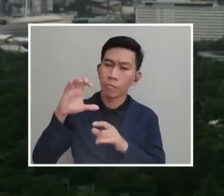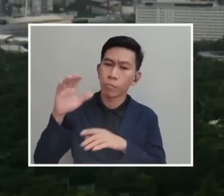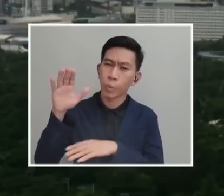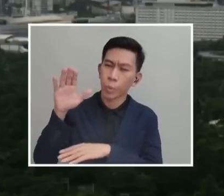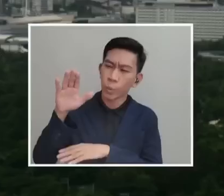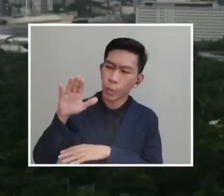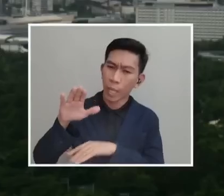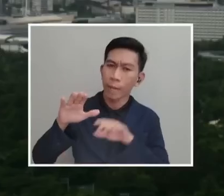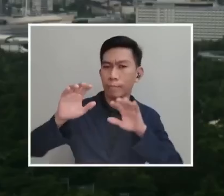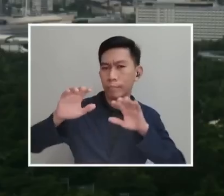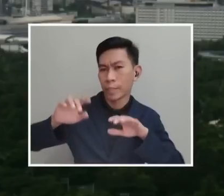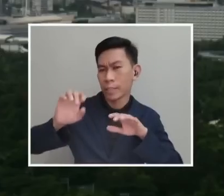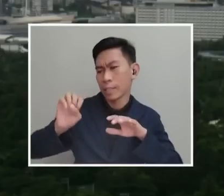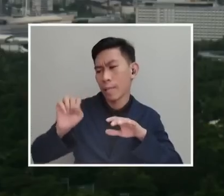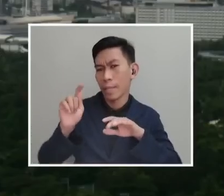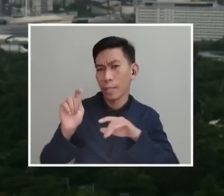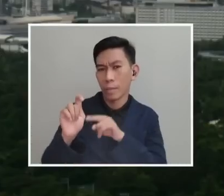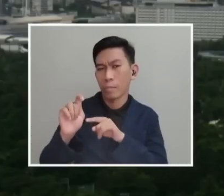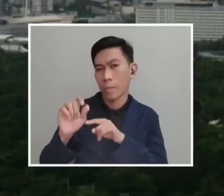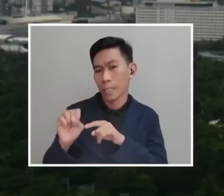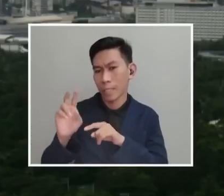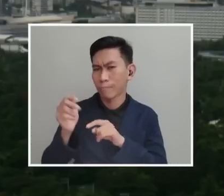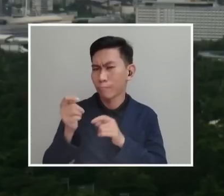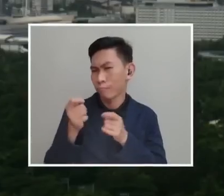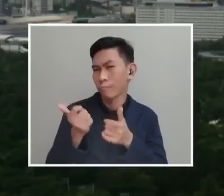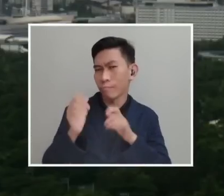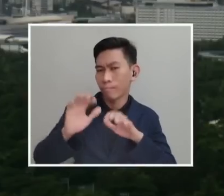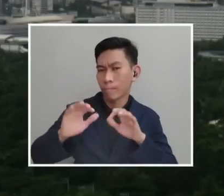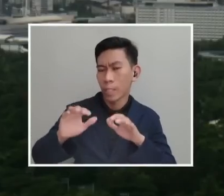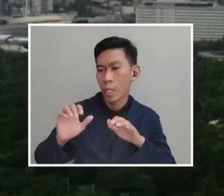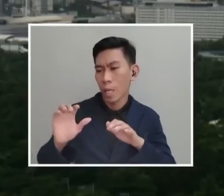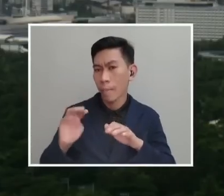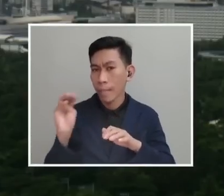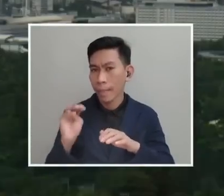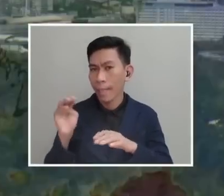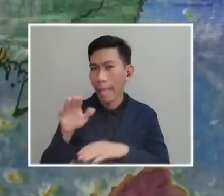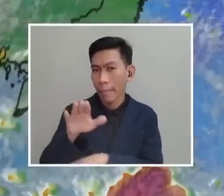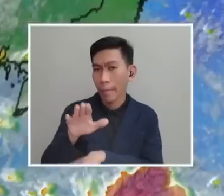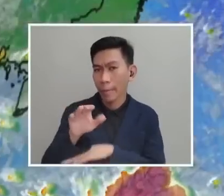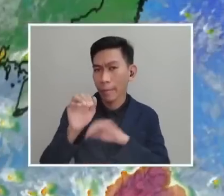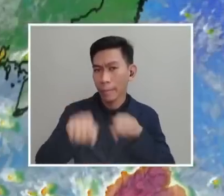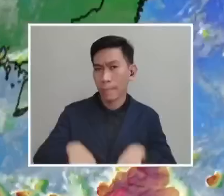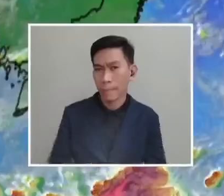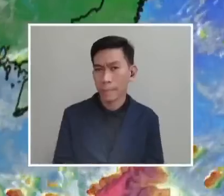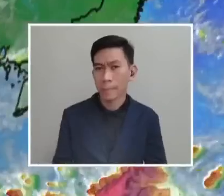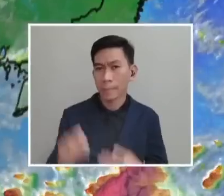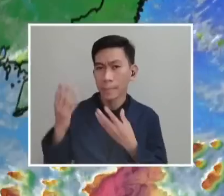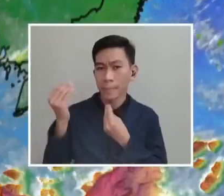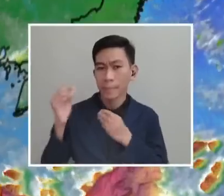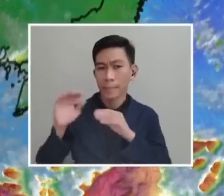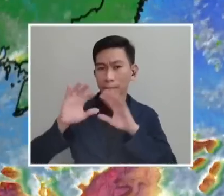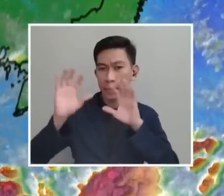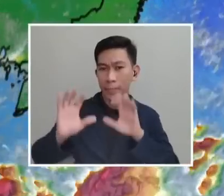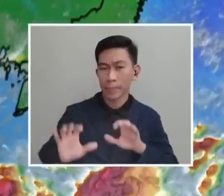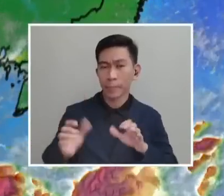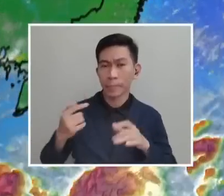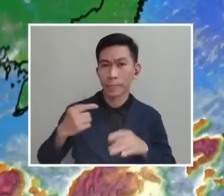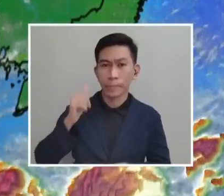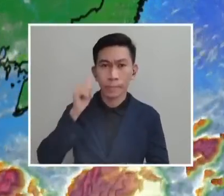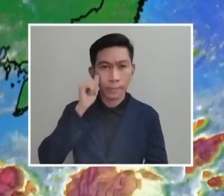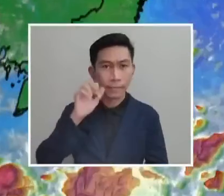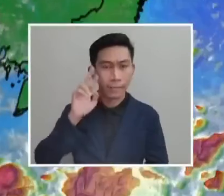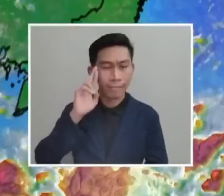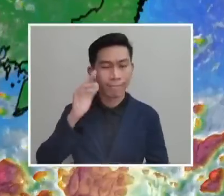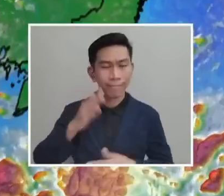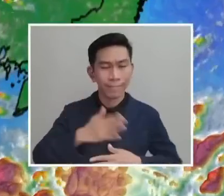ulan Sabado, Linggo at Lunes bandang hapon po yan. Yan ang update sa lagay ng panahon. Ako po si Ariel Rojas. Happy